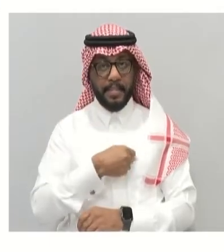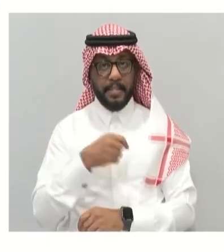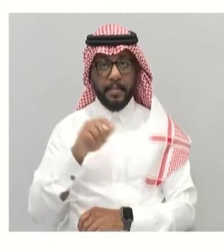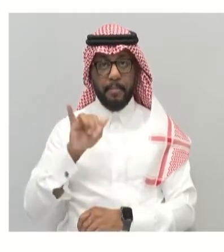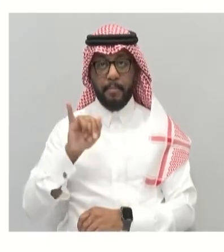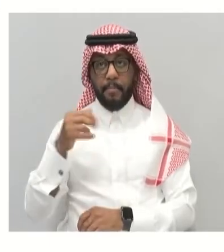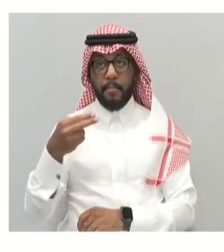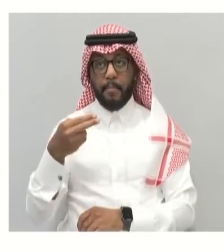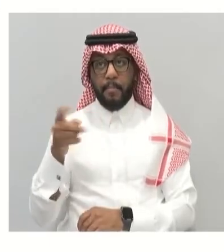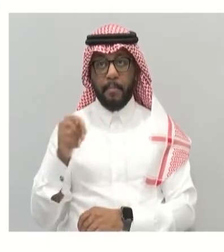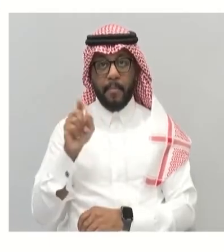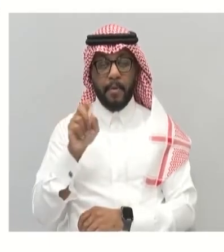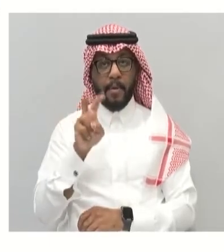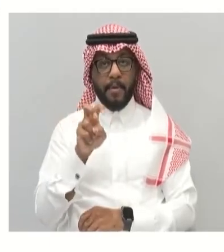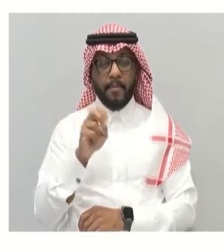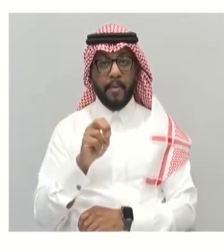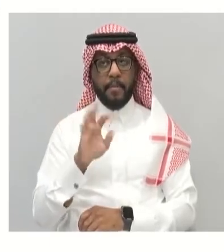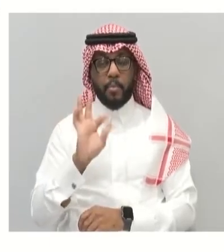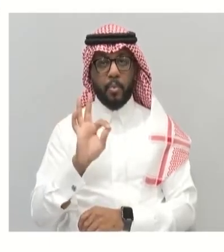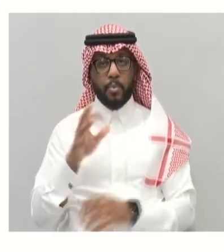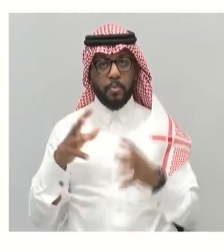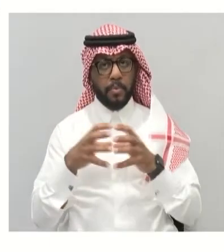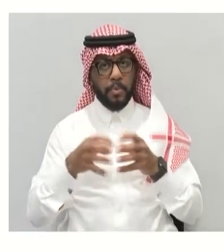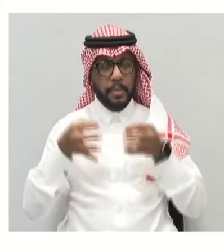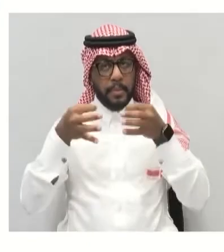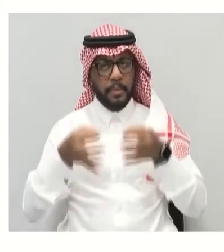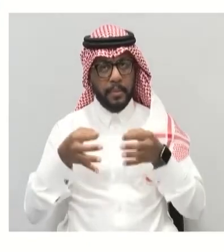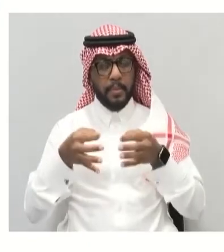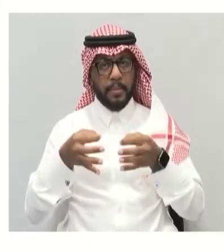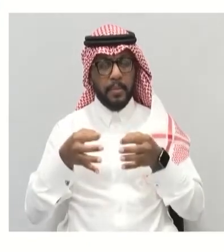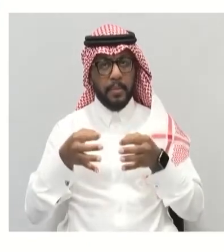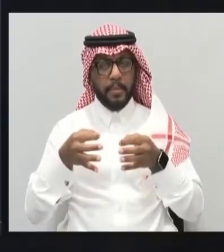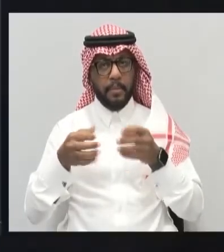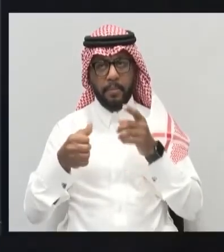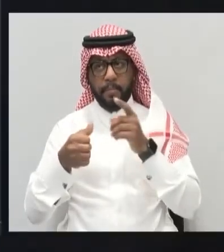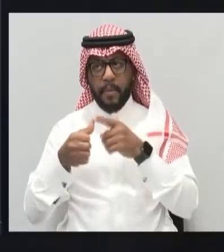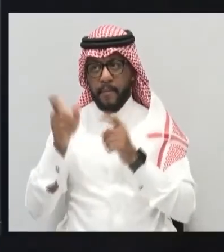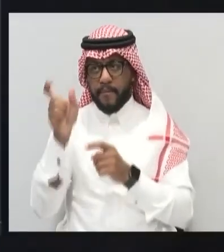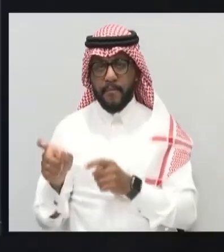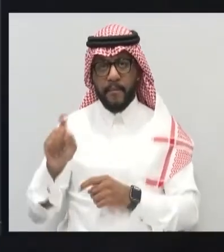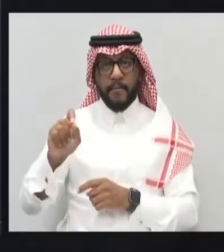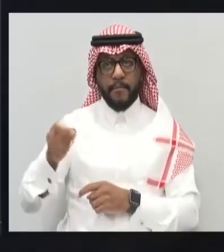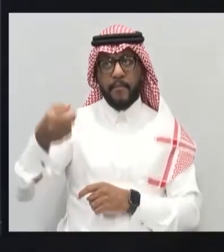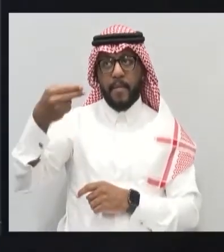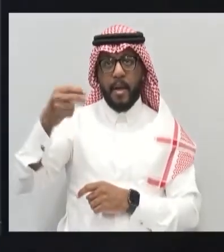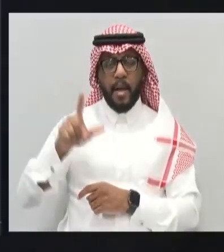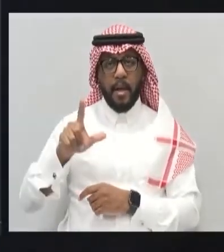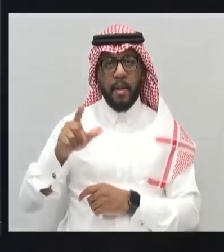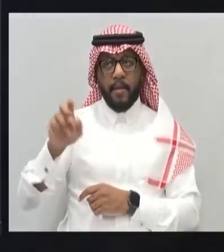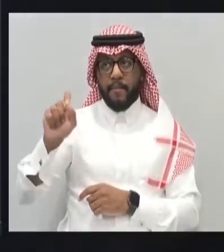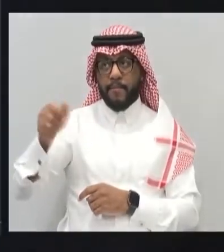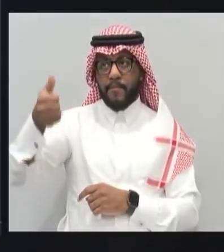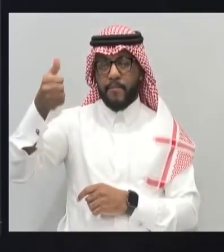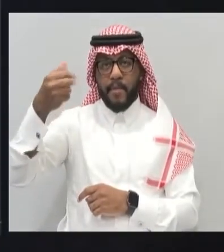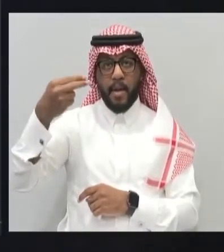نكره وقد يعرب فاعلا او مفعولا به او نائب فاعل يعرب فاعل او مفعول به او نائب فاعل كما مر معنا في الامثله